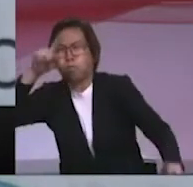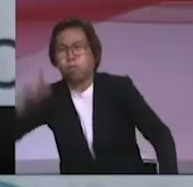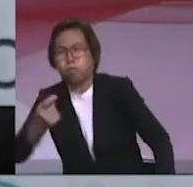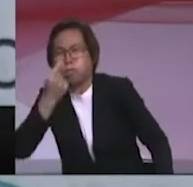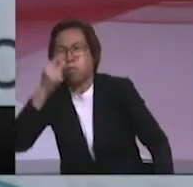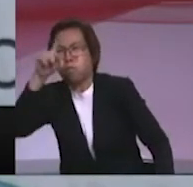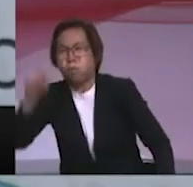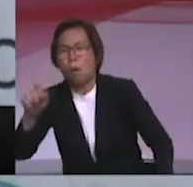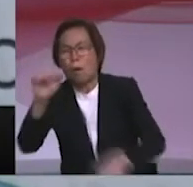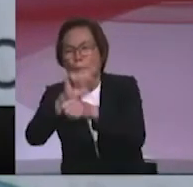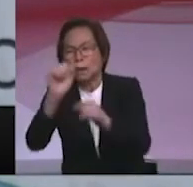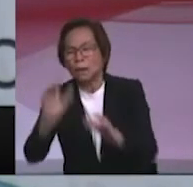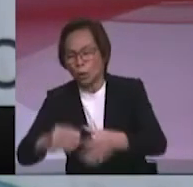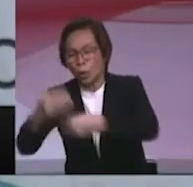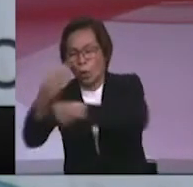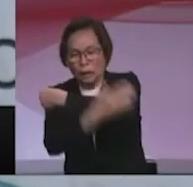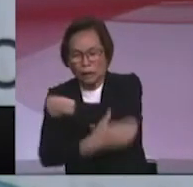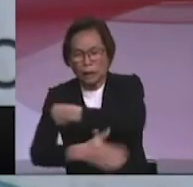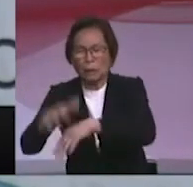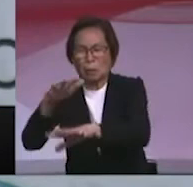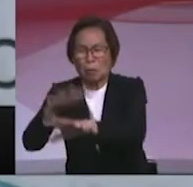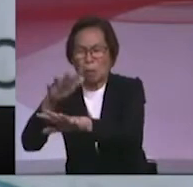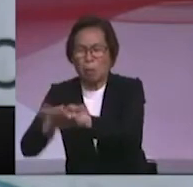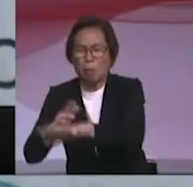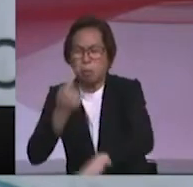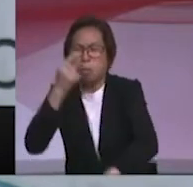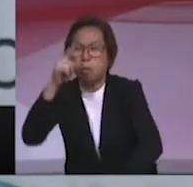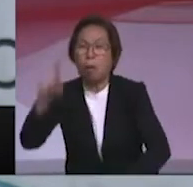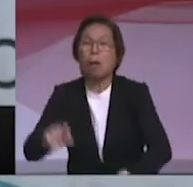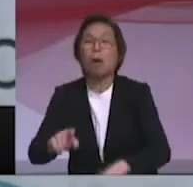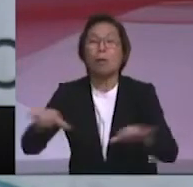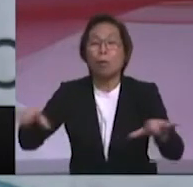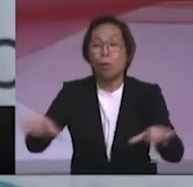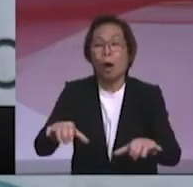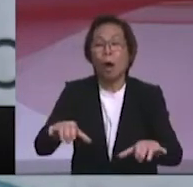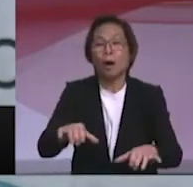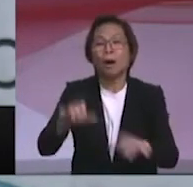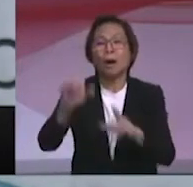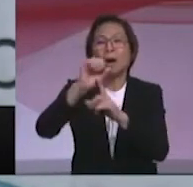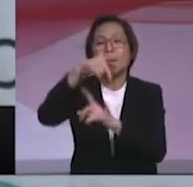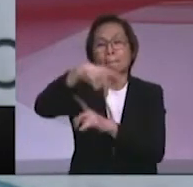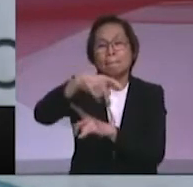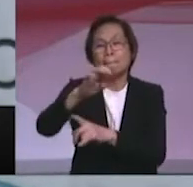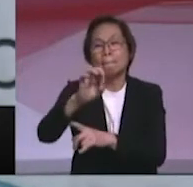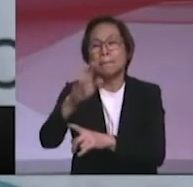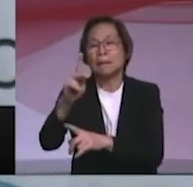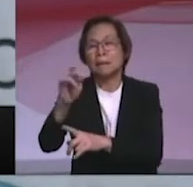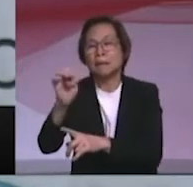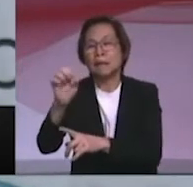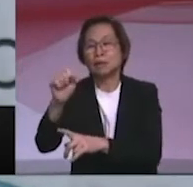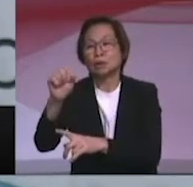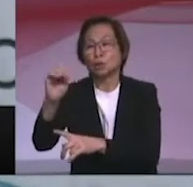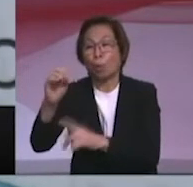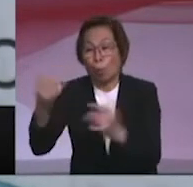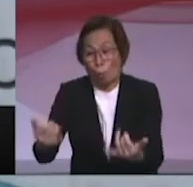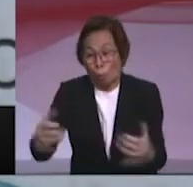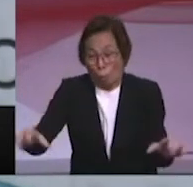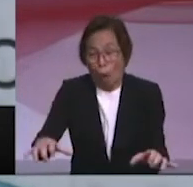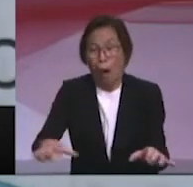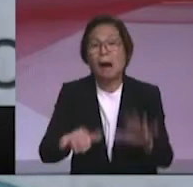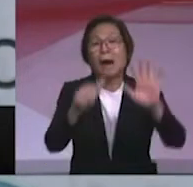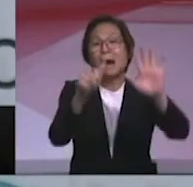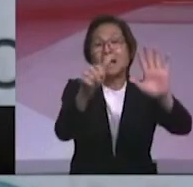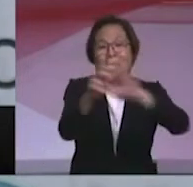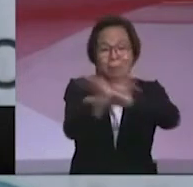ke atas pekerja warga asing yang juga dijalankan oleh Pertubuhan Keselamatan Sosial, iaitu PEKESO, di 6